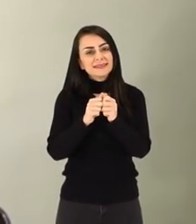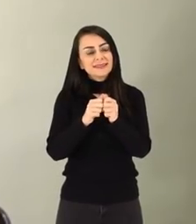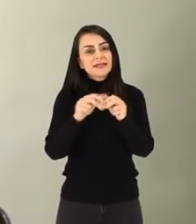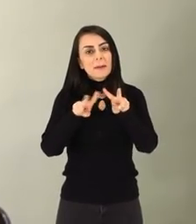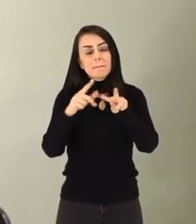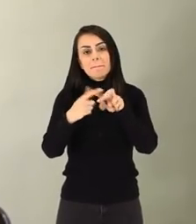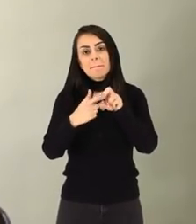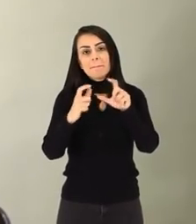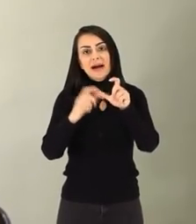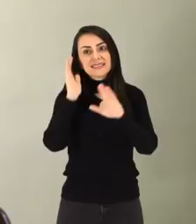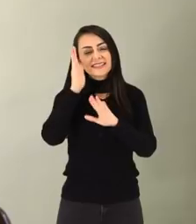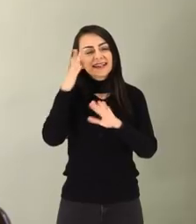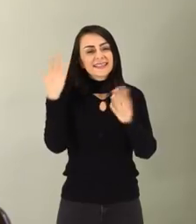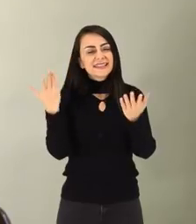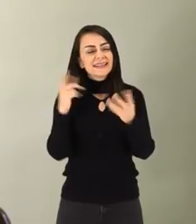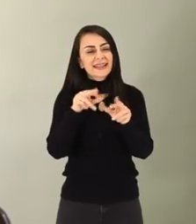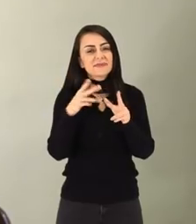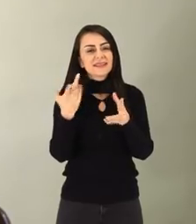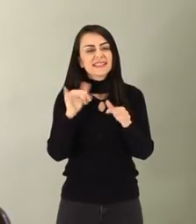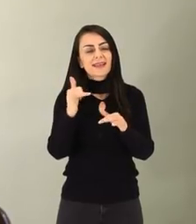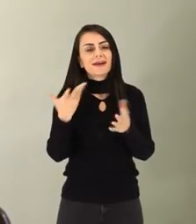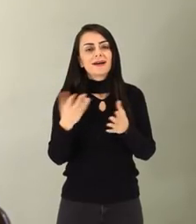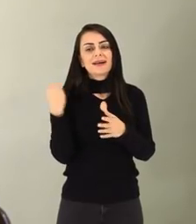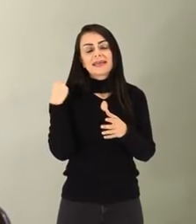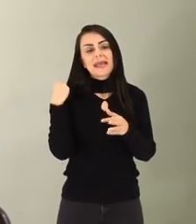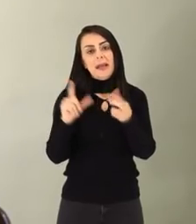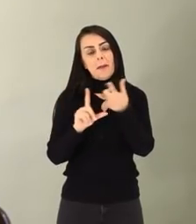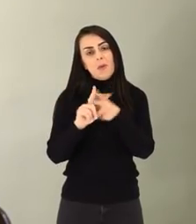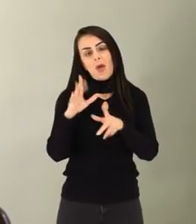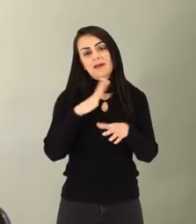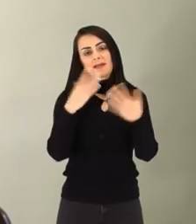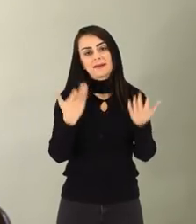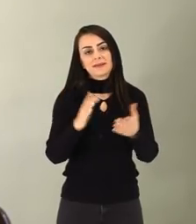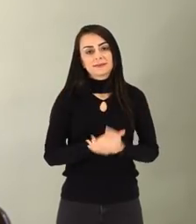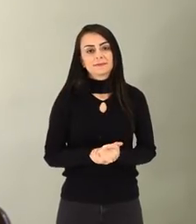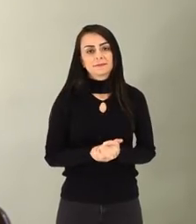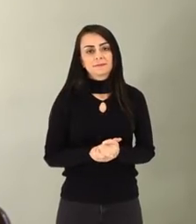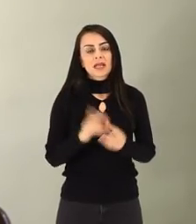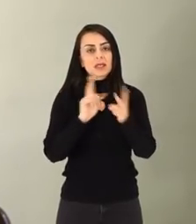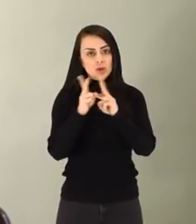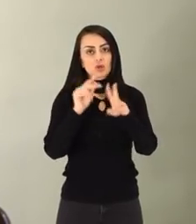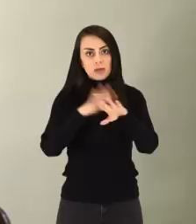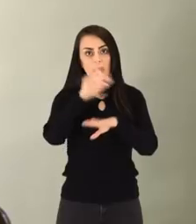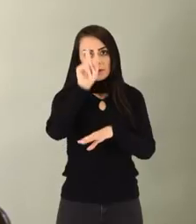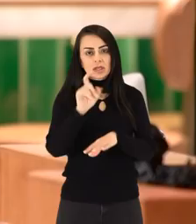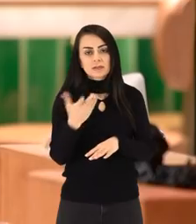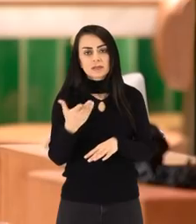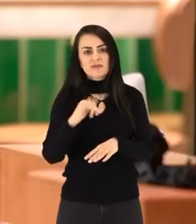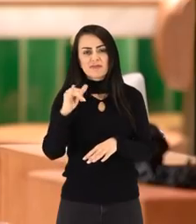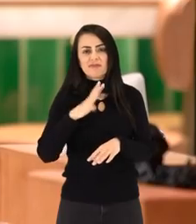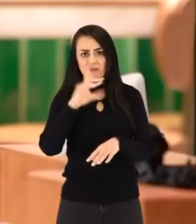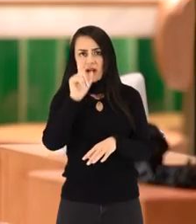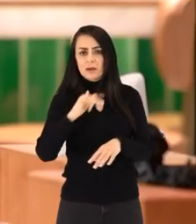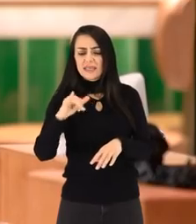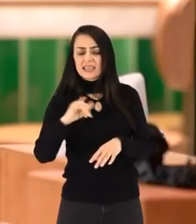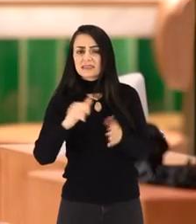işte yeni projeler var, okuma süreçleri. Gönlümüzü çalan birine gideceğiz. Gideceğiz. Aynen öyle. Tiyatro